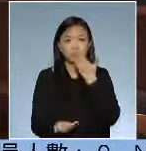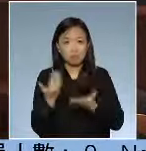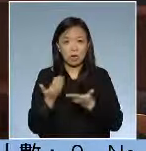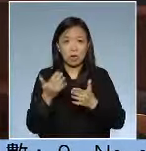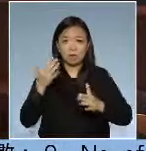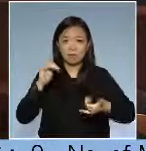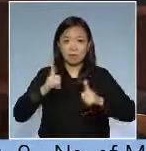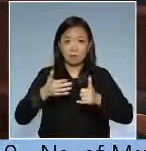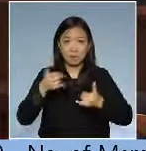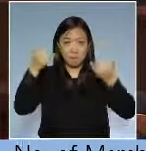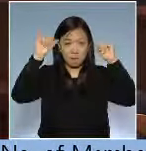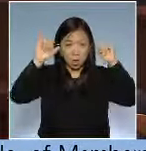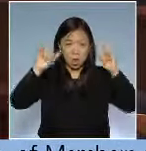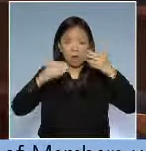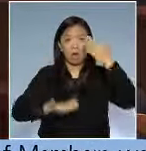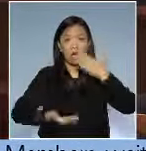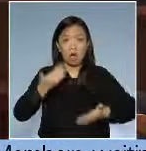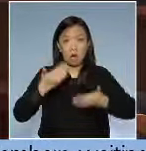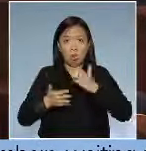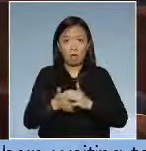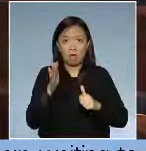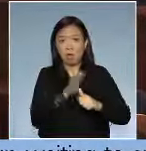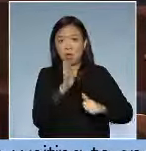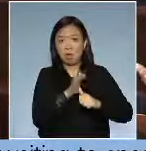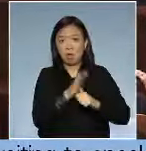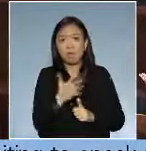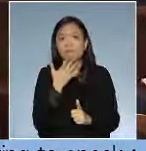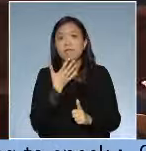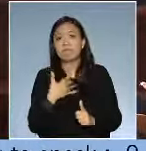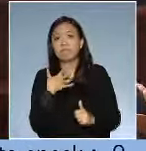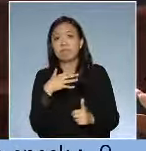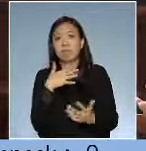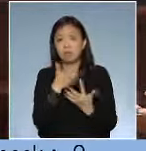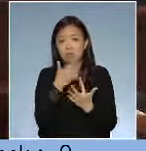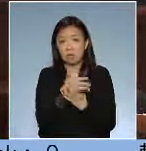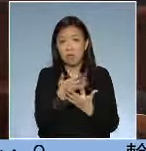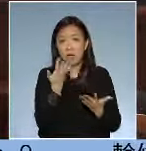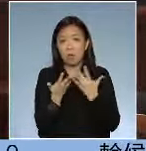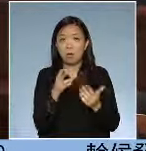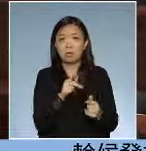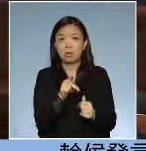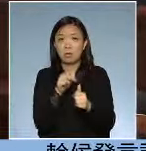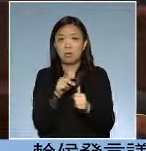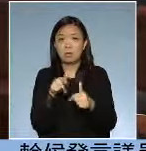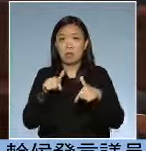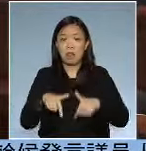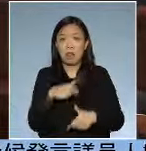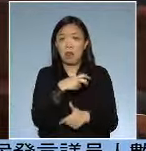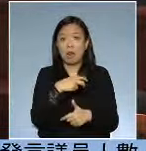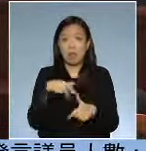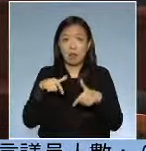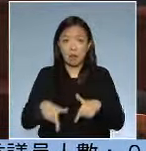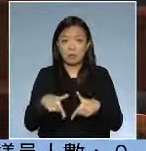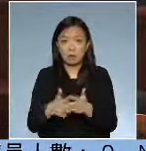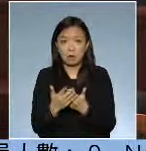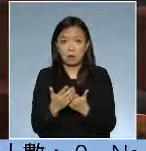力，甚至用到屈人哋性騷擾，甚至利用南京大屠殺我哋國民嘅傷痛嚟拉